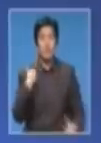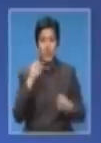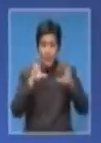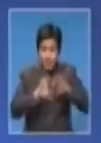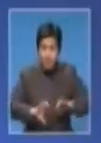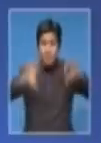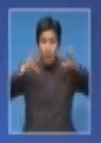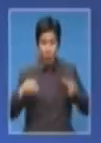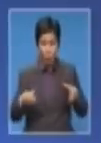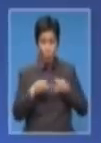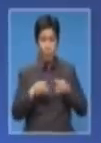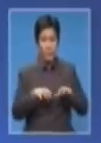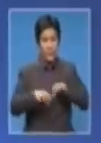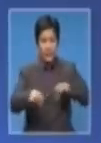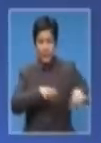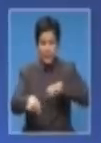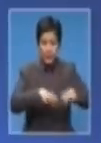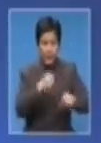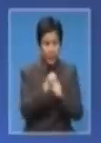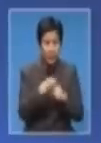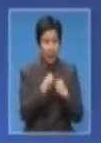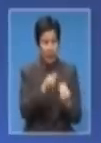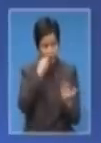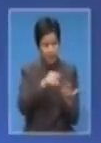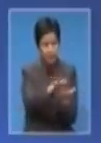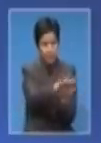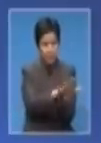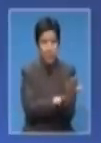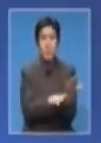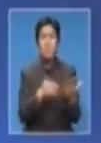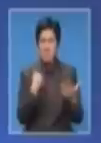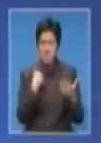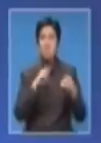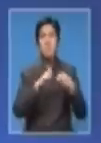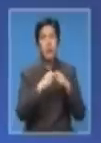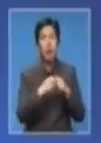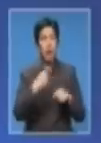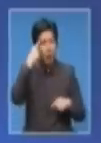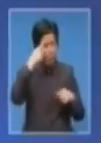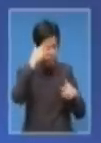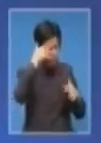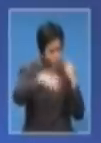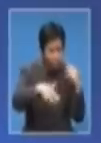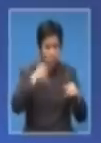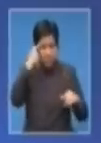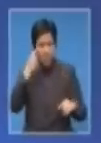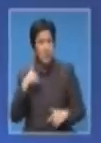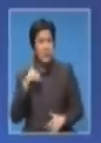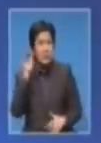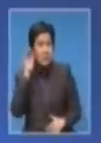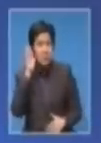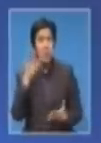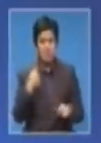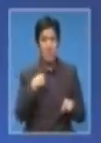ทแรงกายแรงใจในการบริหารราชการนะครับสร้างความแข็งแกร่งให้กับประเทศก็อาจจะมีปัญหาอยู่บ้างนะครับความไม่เข้าใจกันบ้างความไม่วางใจกันบ้างก็ยังมี